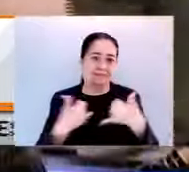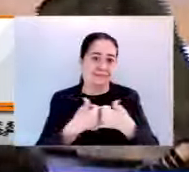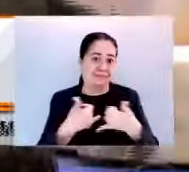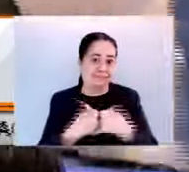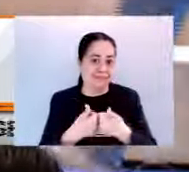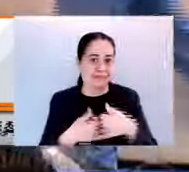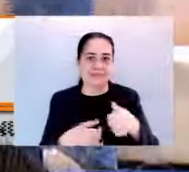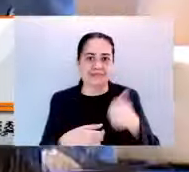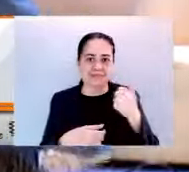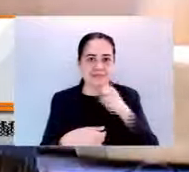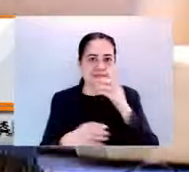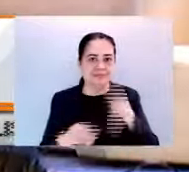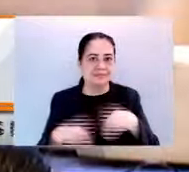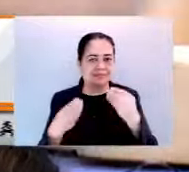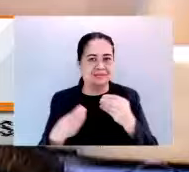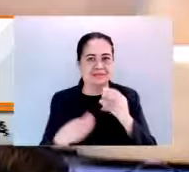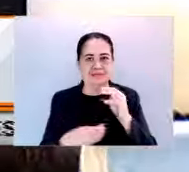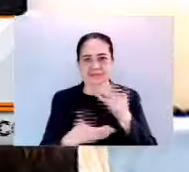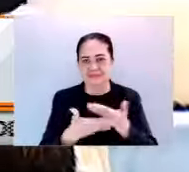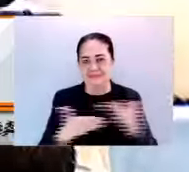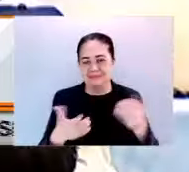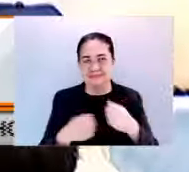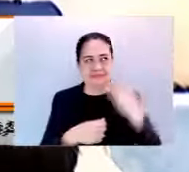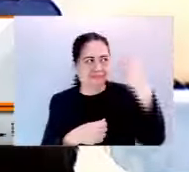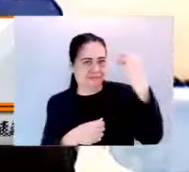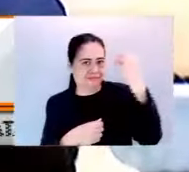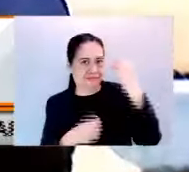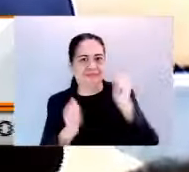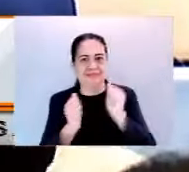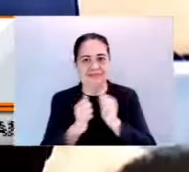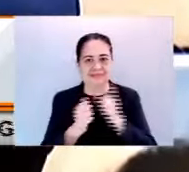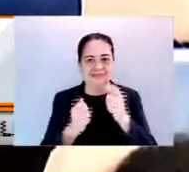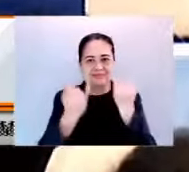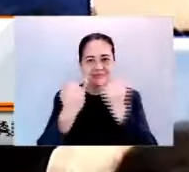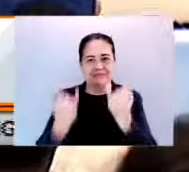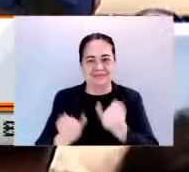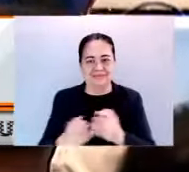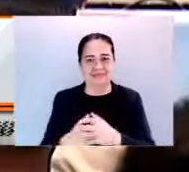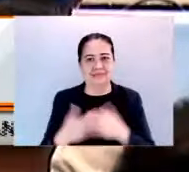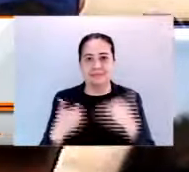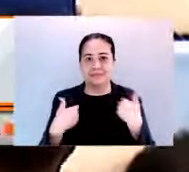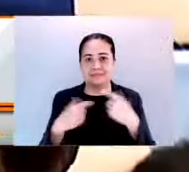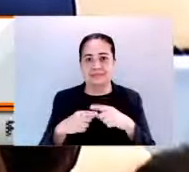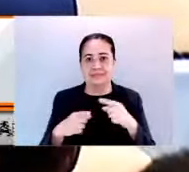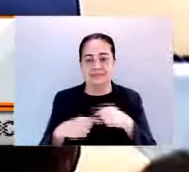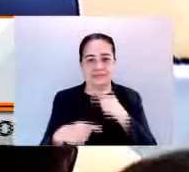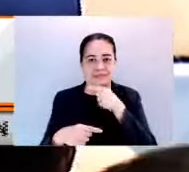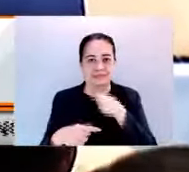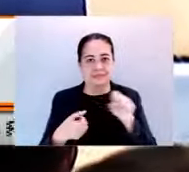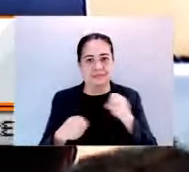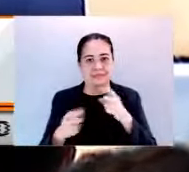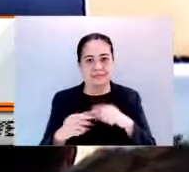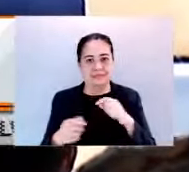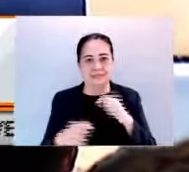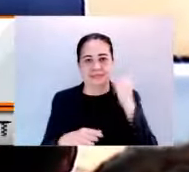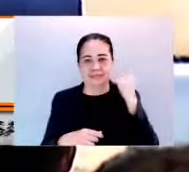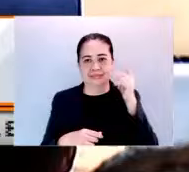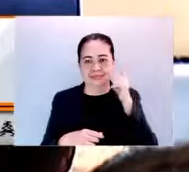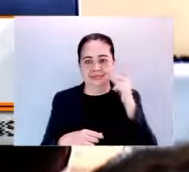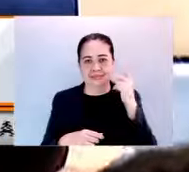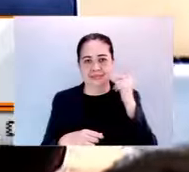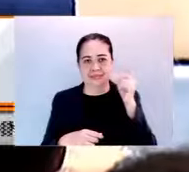ay binigyan ng merch bukod sa photo op kasama ang kanilang idolo. President ng guest athletes na sina Jamie Lim, Haley Long